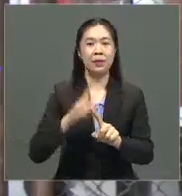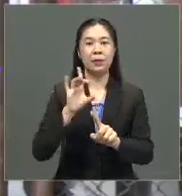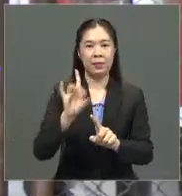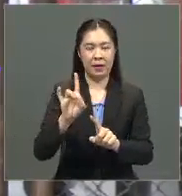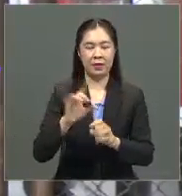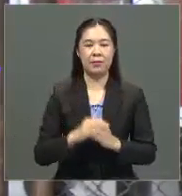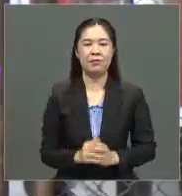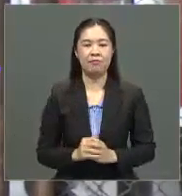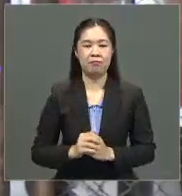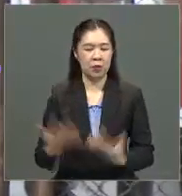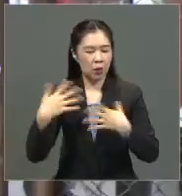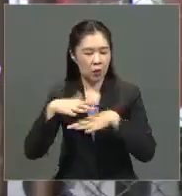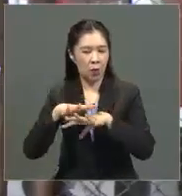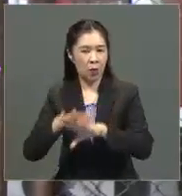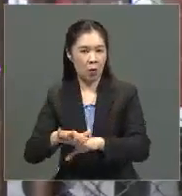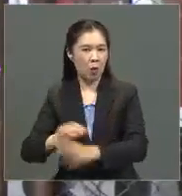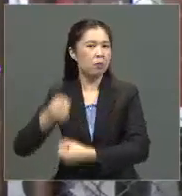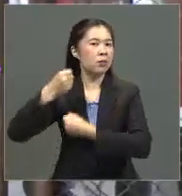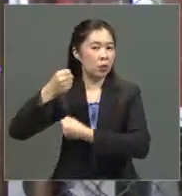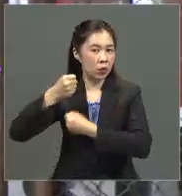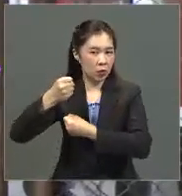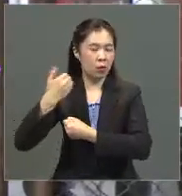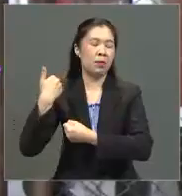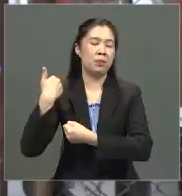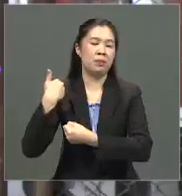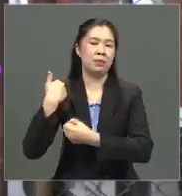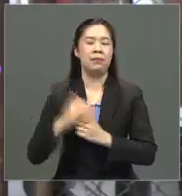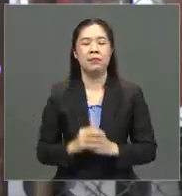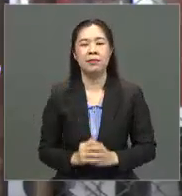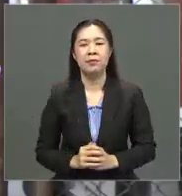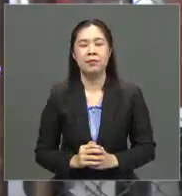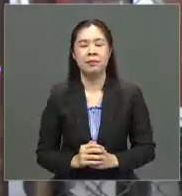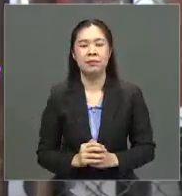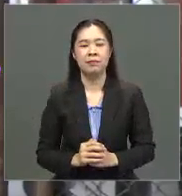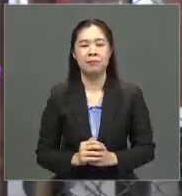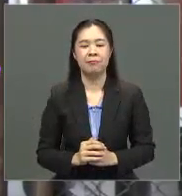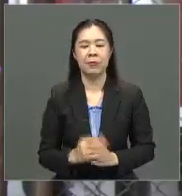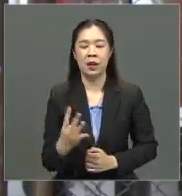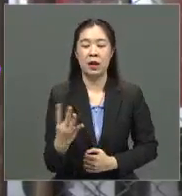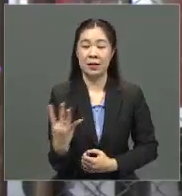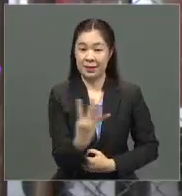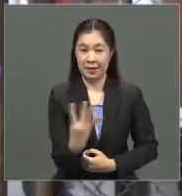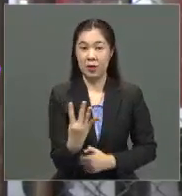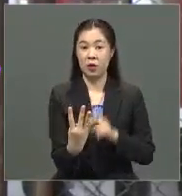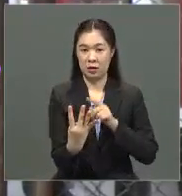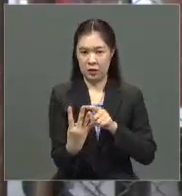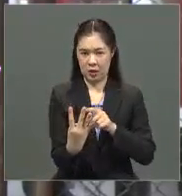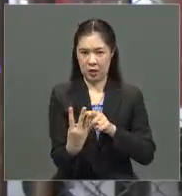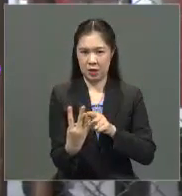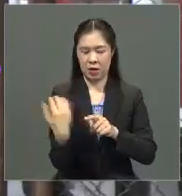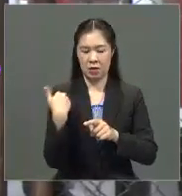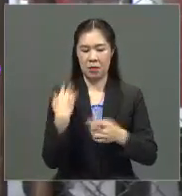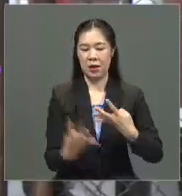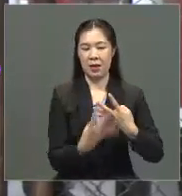ที่ร่วมชุมนุมกับกลุ่มเสกคาถาปกป้องประชาธิปไตยในวันนี้เช่นกันนะครับโดยทั้ง 4คนเนี่ยพนักงานสอบสวนไม่